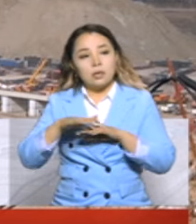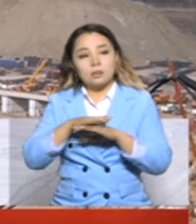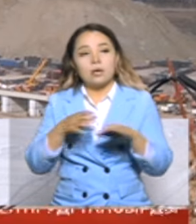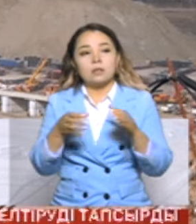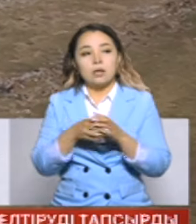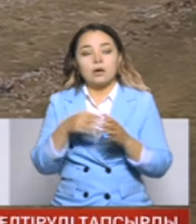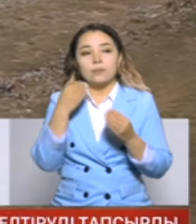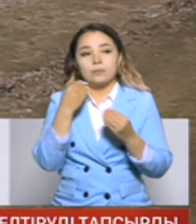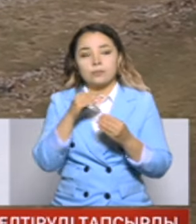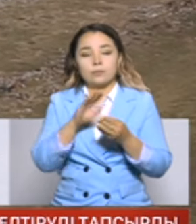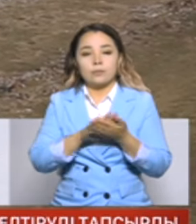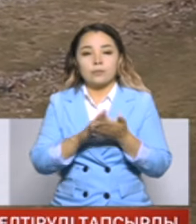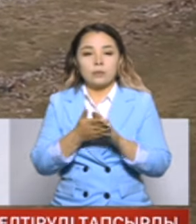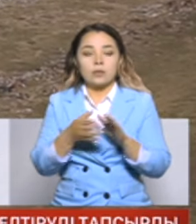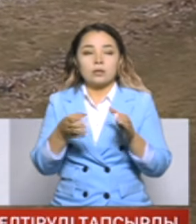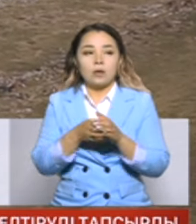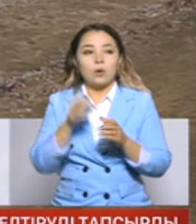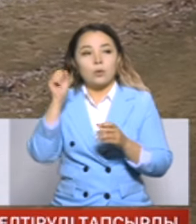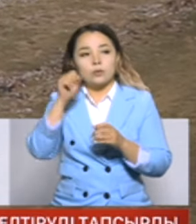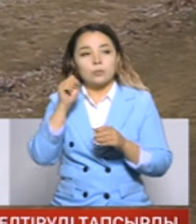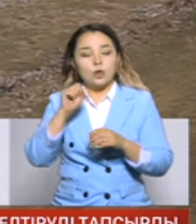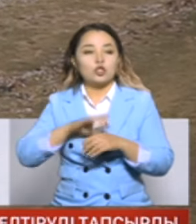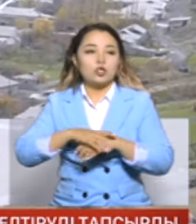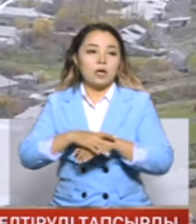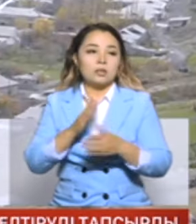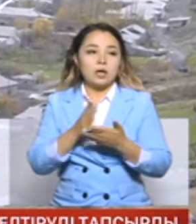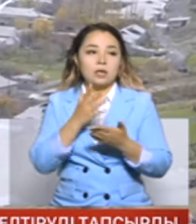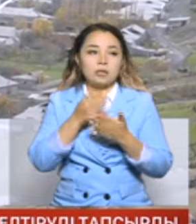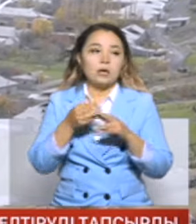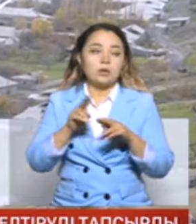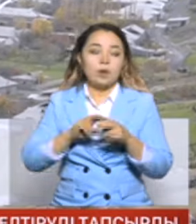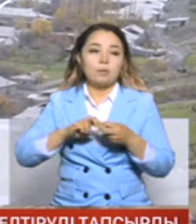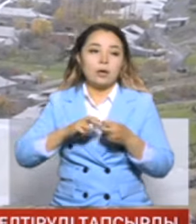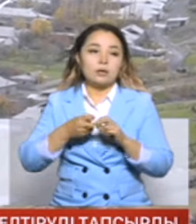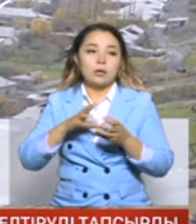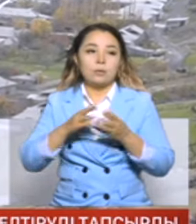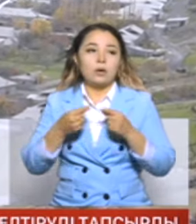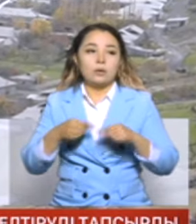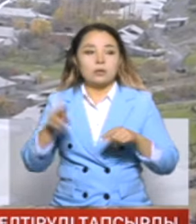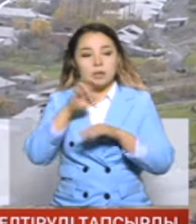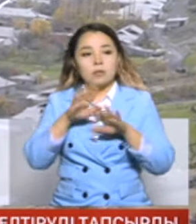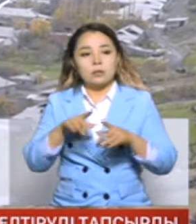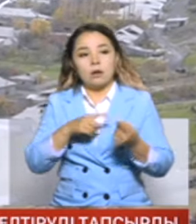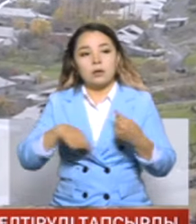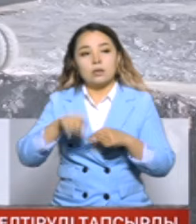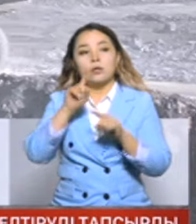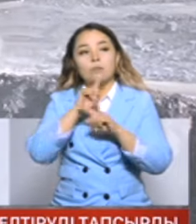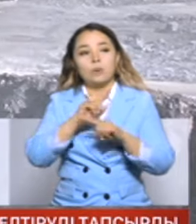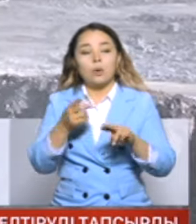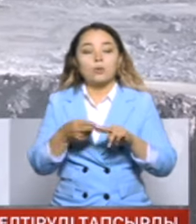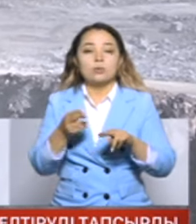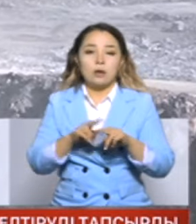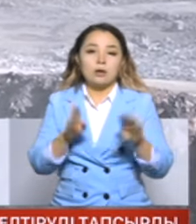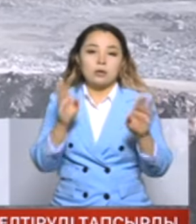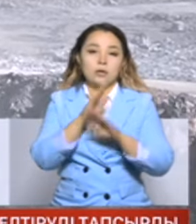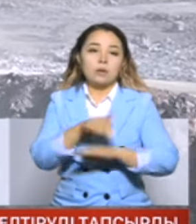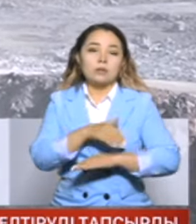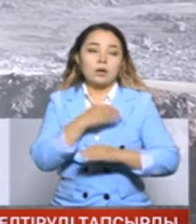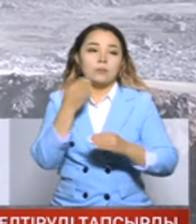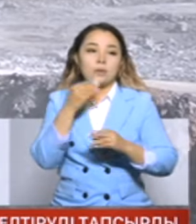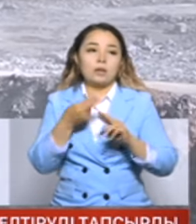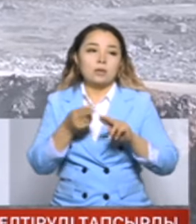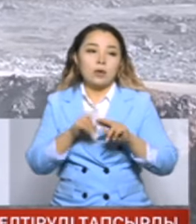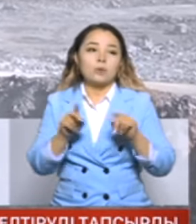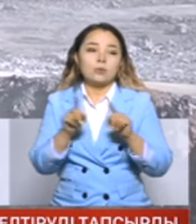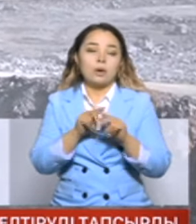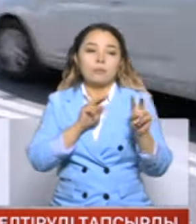ауа сапасы нашар мемлекеттер Өзбекстан мен Тәжікстан. Дегенмен бұл проблема өзге елдерді де айналып өтпейді. Сондықтан ауа сапасын бақылаушы